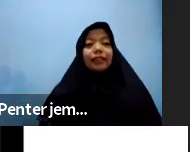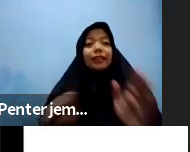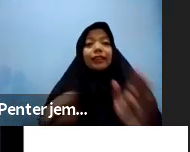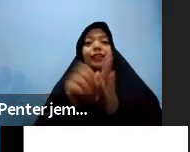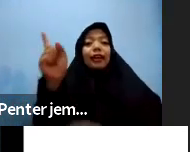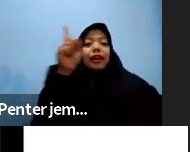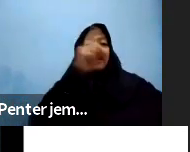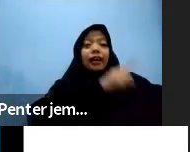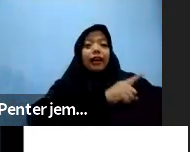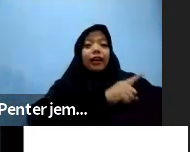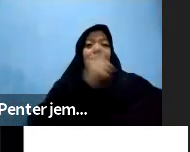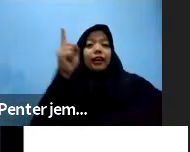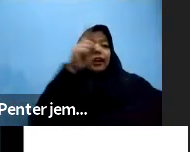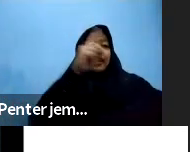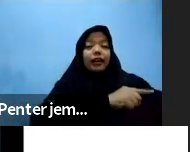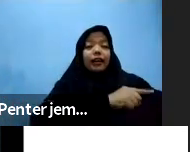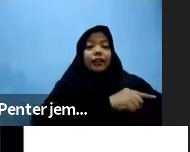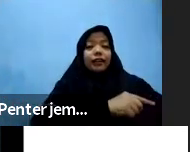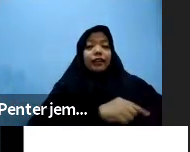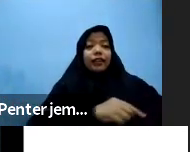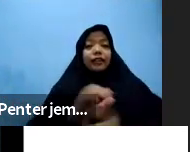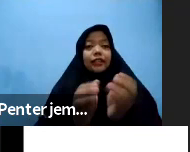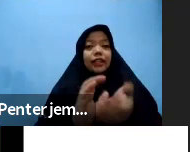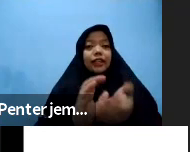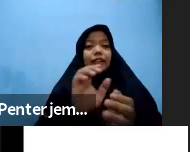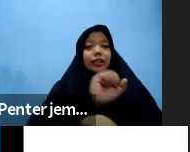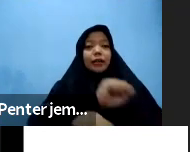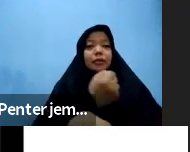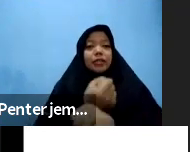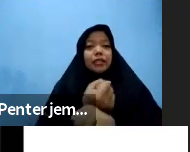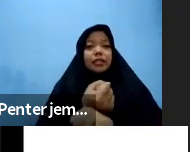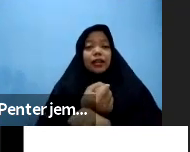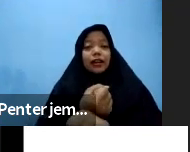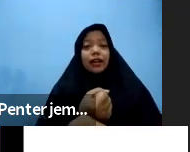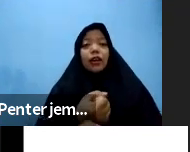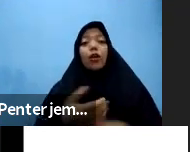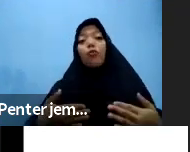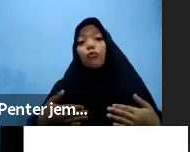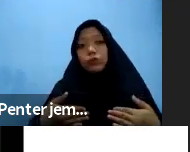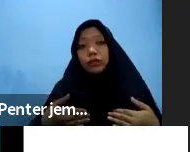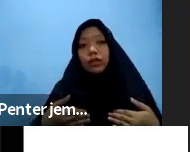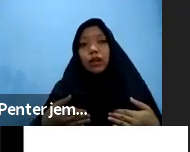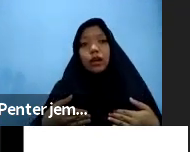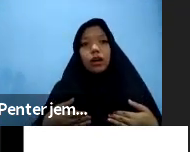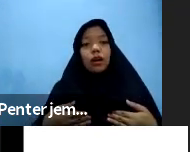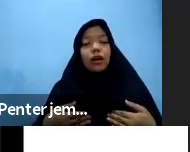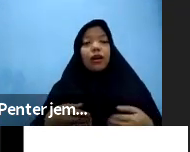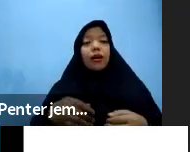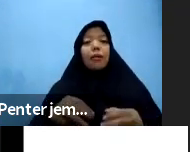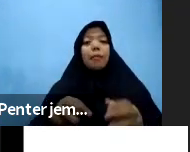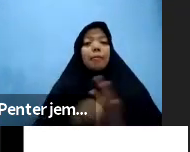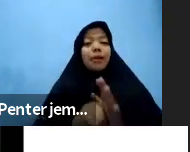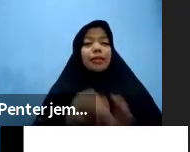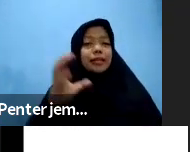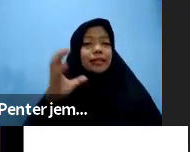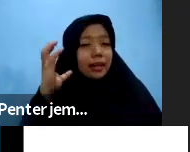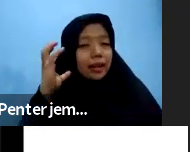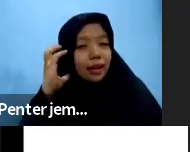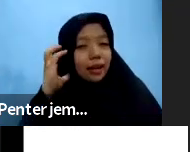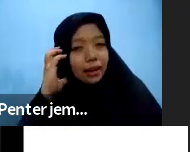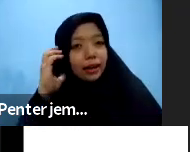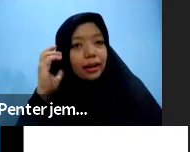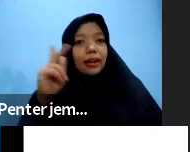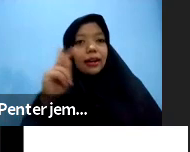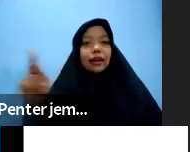mereka bisa mampu untuk mempunyai kemampuan menyimak melalui sebuah percakapan yang dia